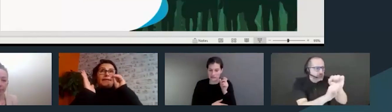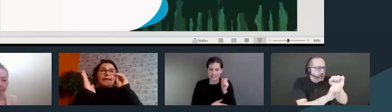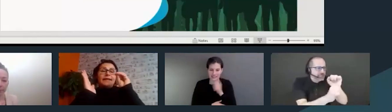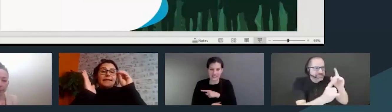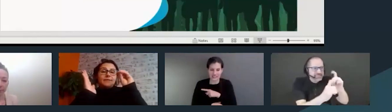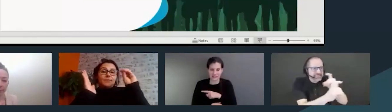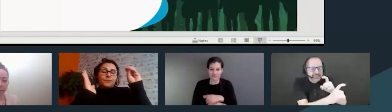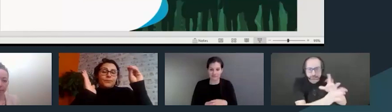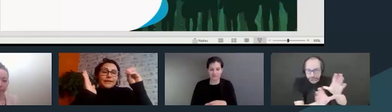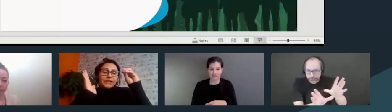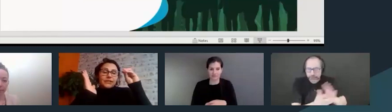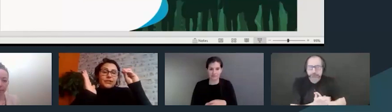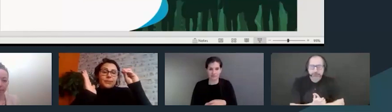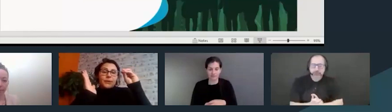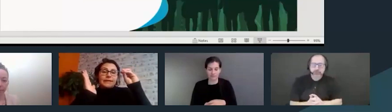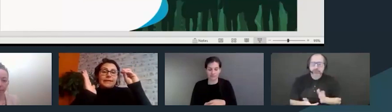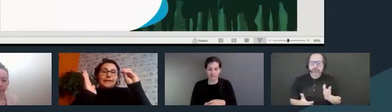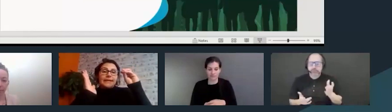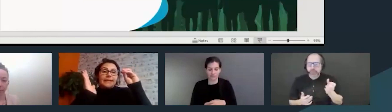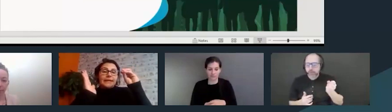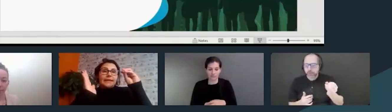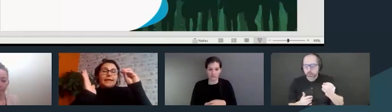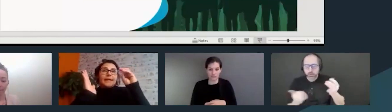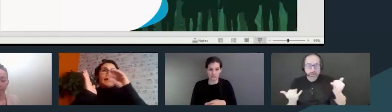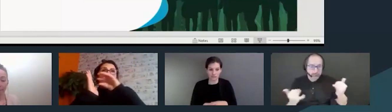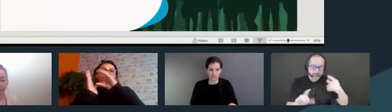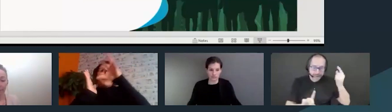Ce qui nous mène vers le point